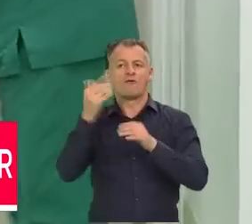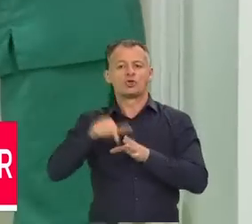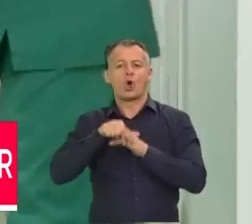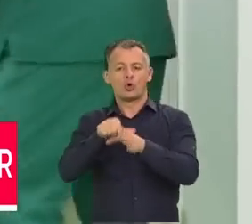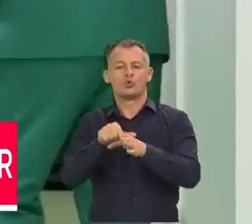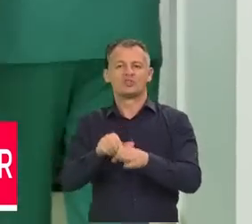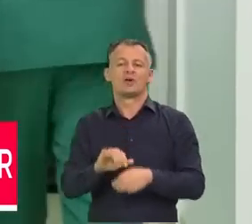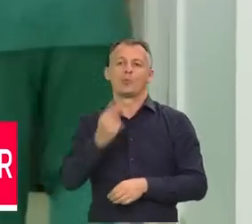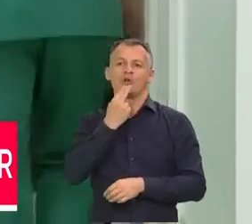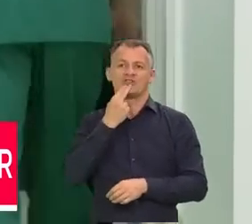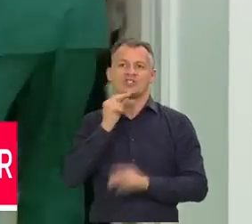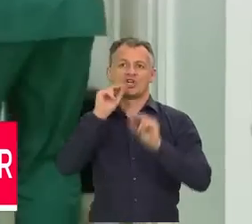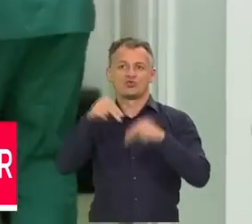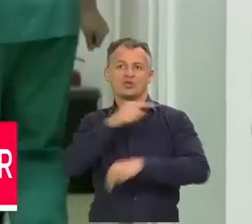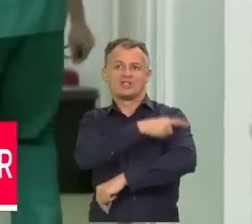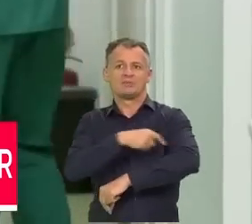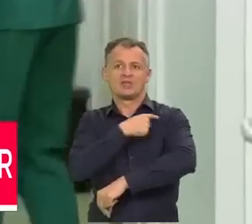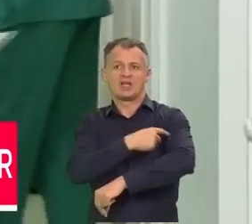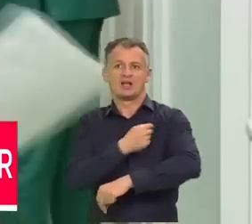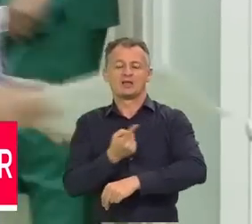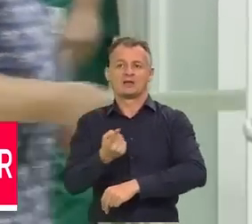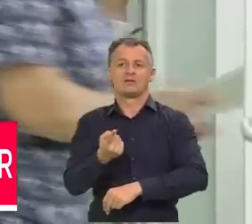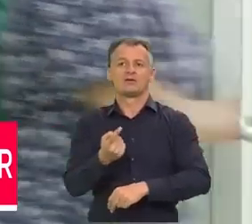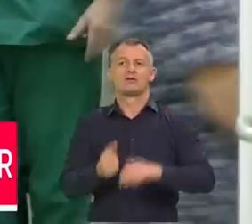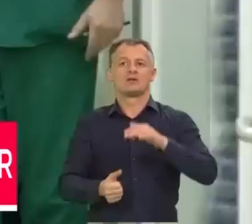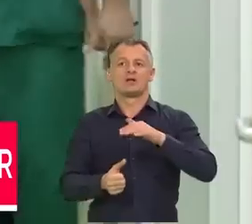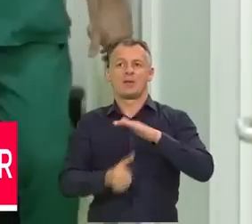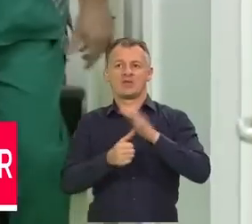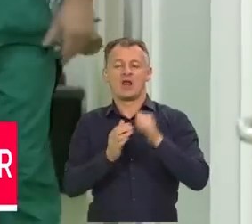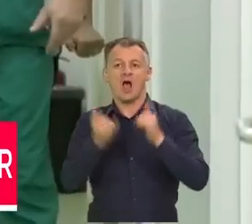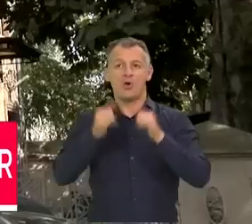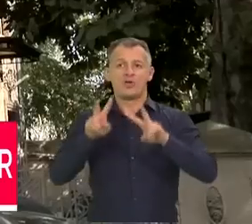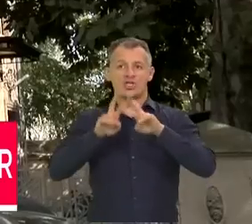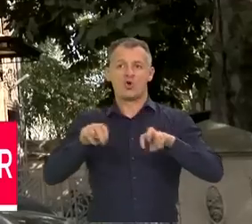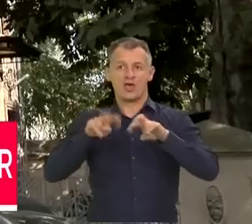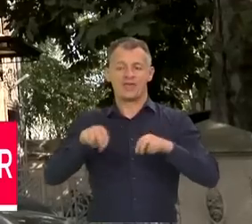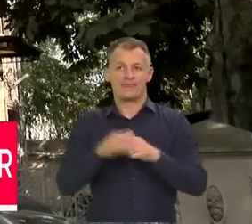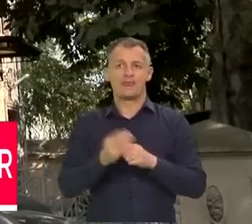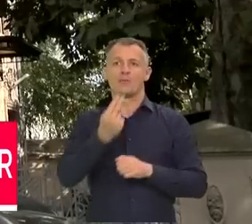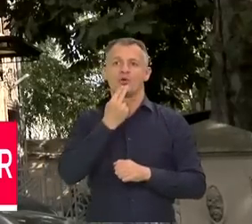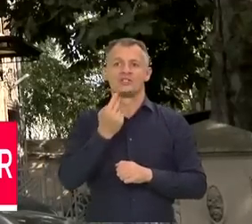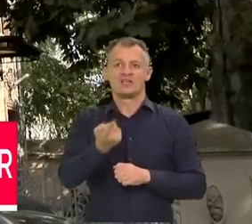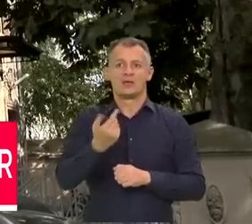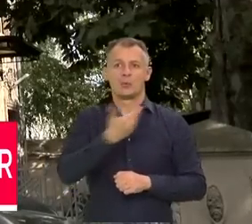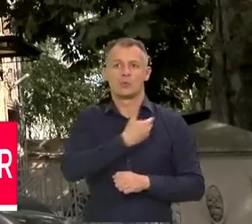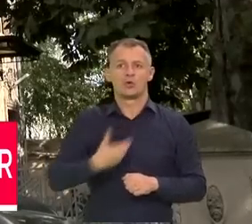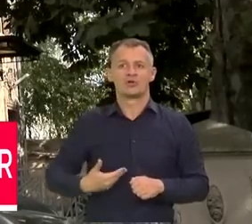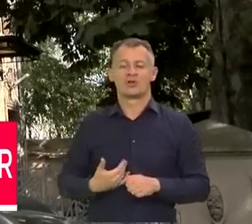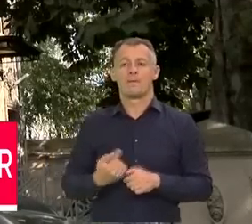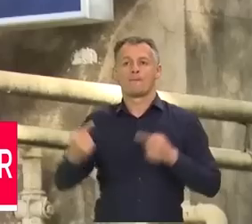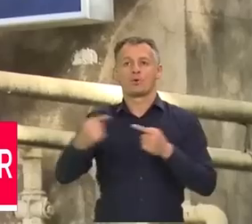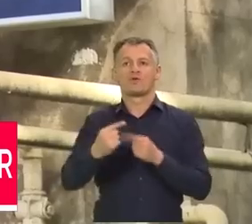Spitalul Universitar din Capitală. Acum este o anchetă de proporții la Poliția din București, iar pe